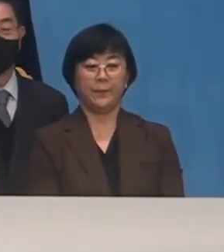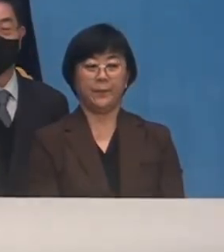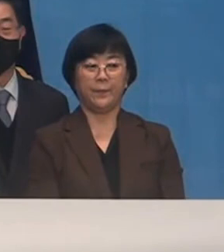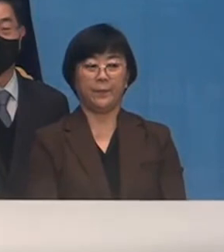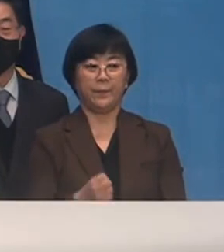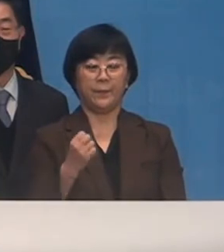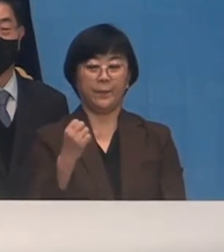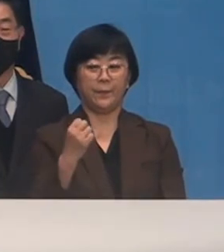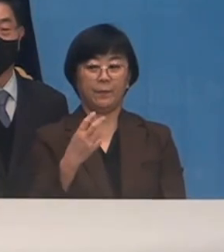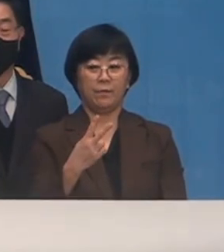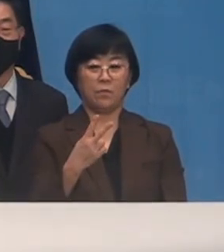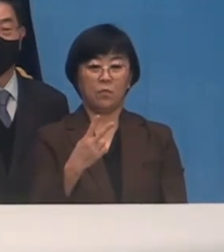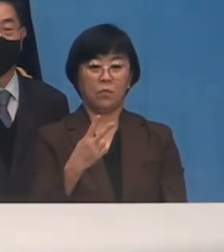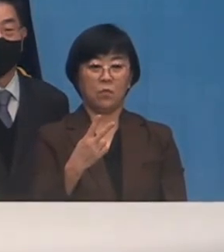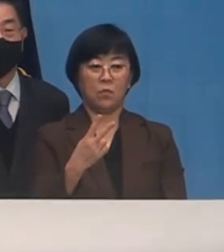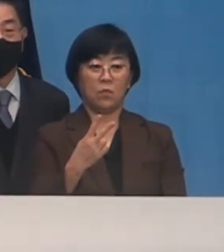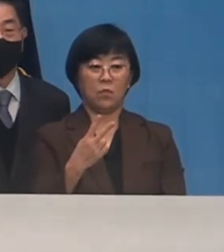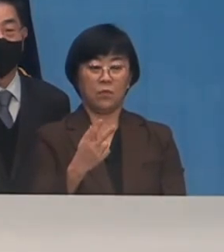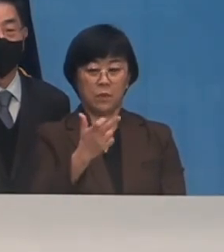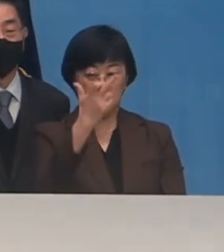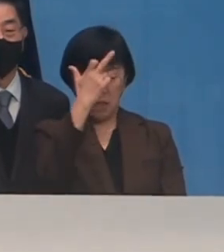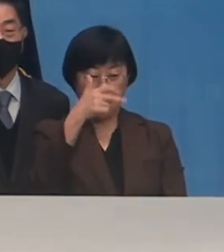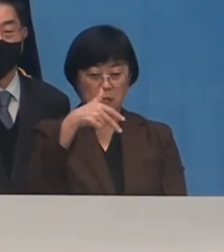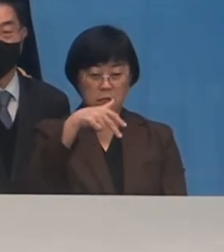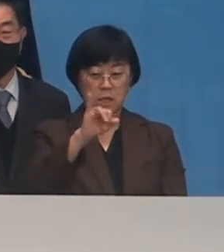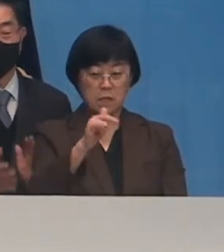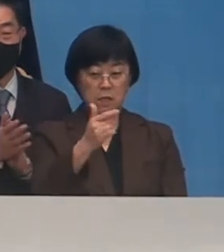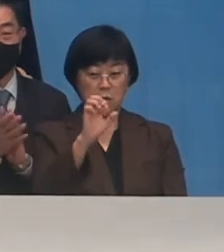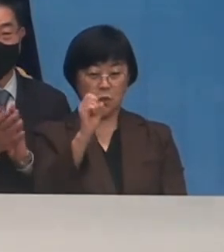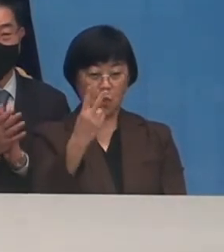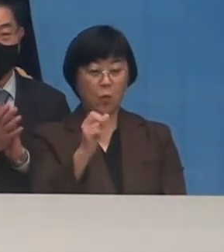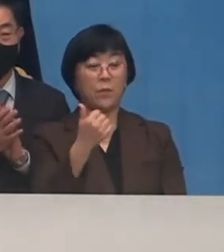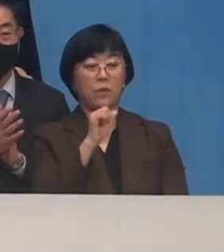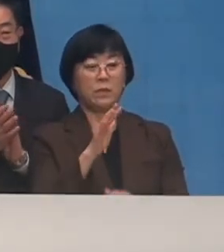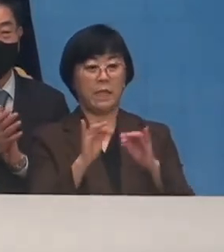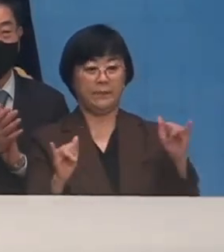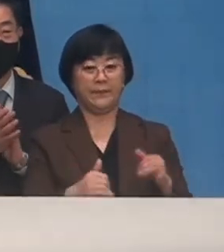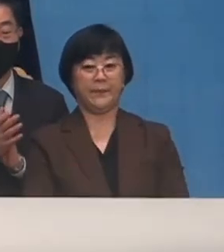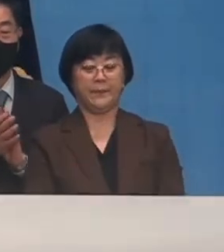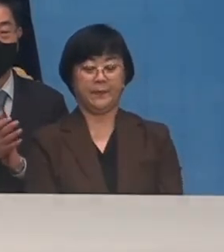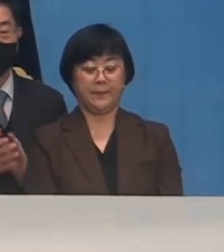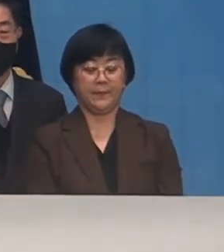그리고 이제 최진영 변호사님 모셨습니다.